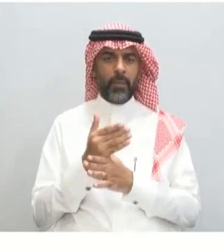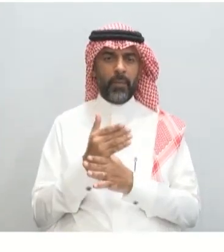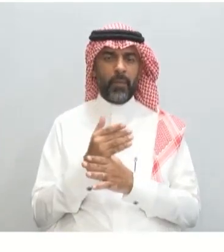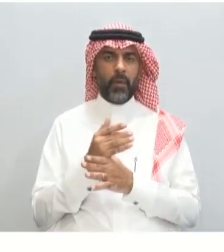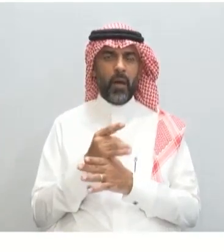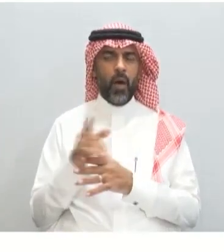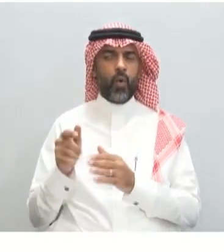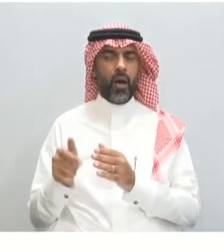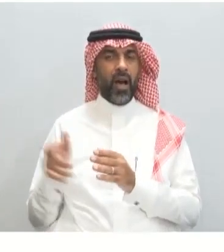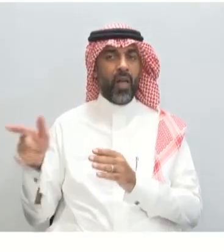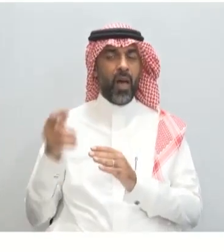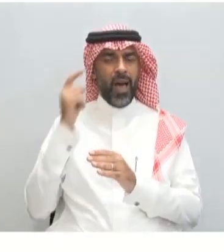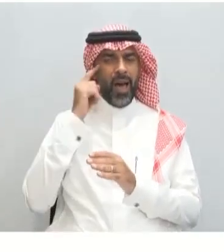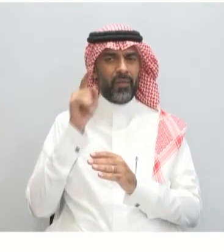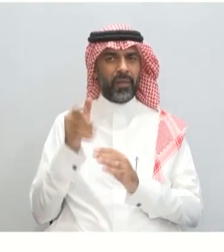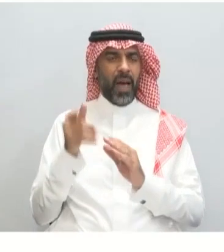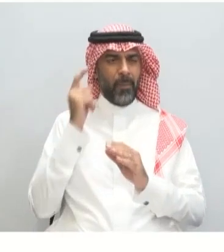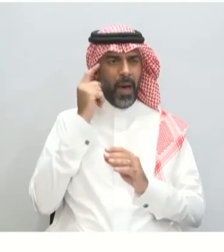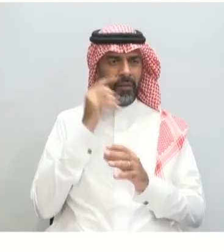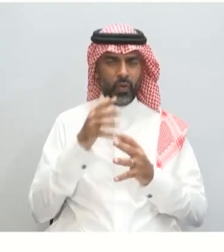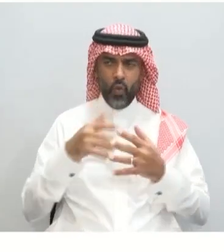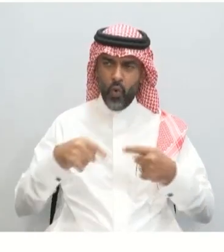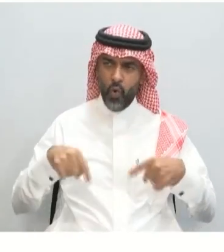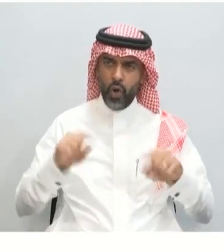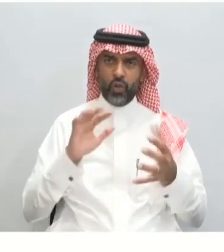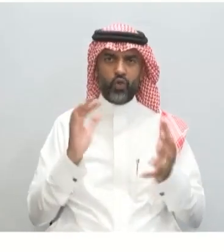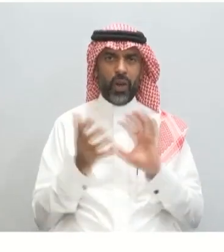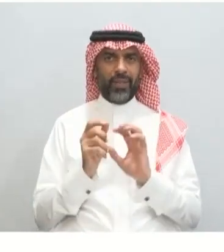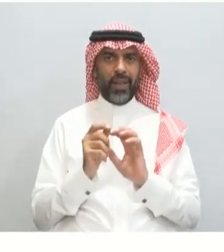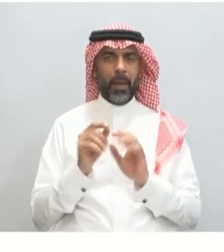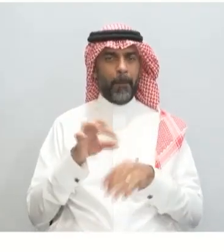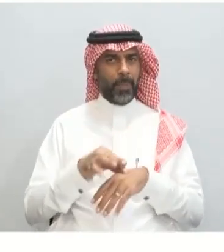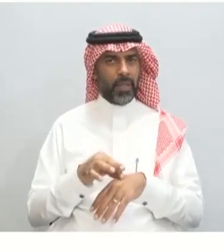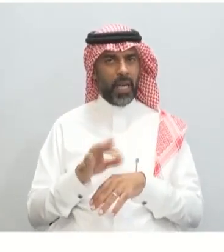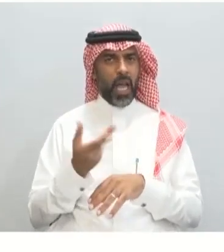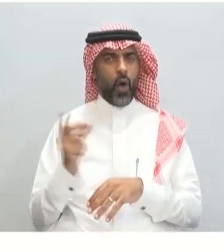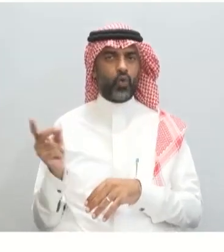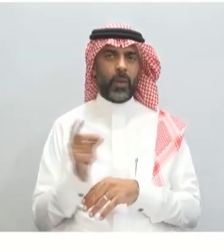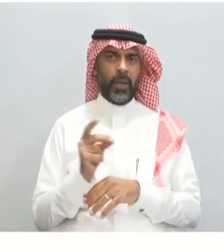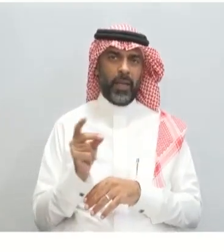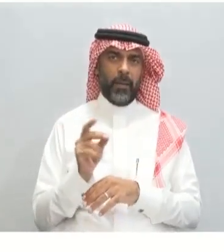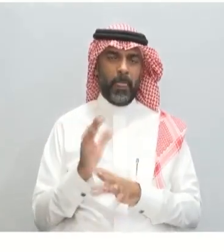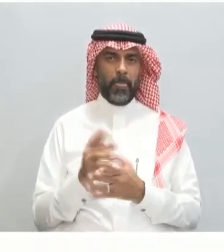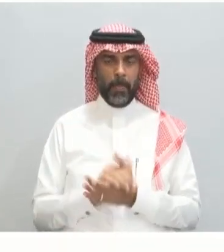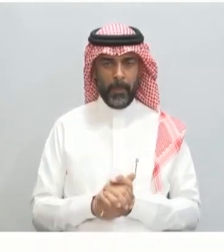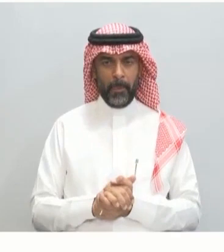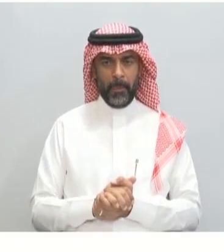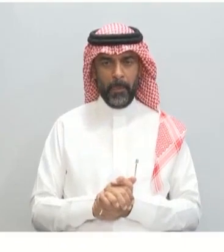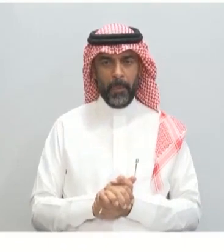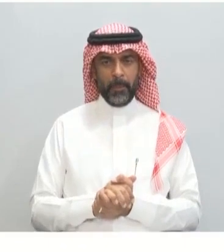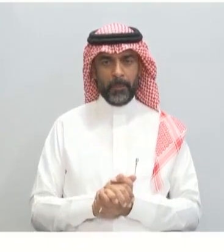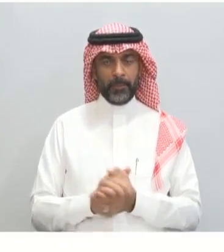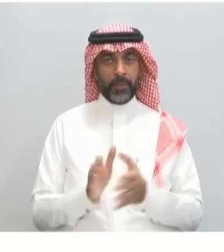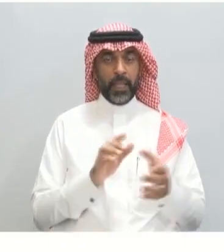خلاله نستطيع معرفه جميع الجوانب الجغرافيه سواء كانت بشريه او طبيعيه او طبيعيه او بشريه